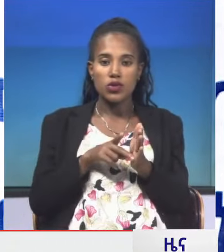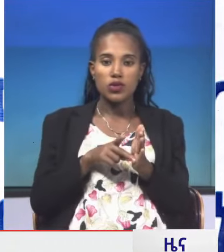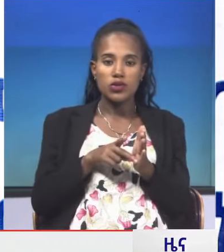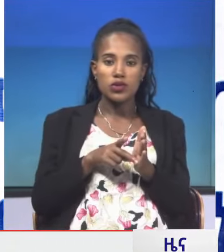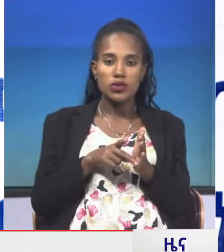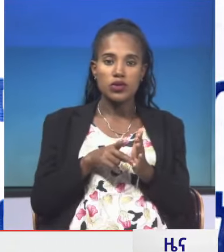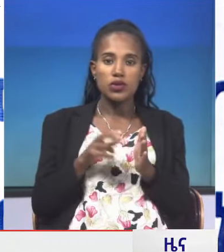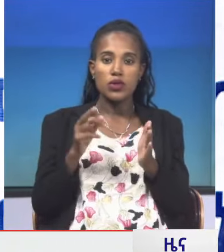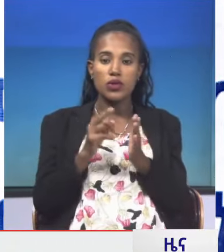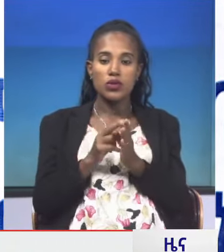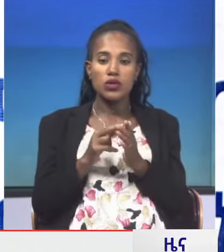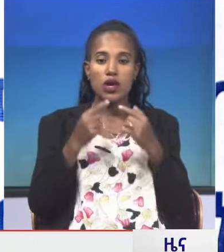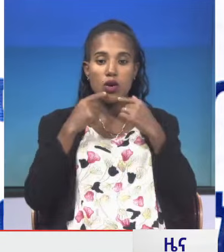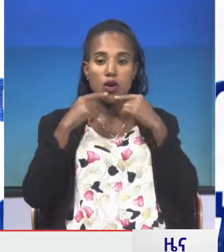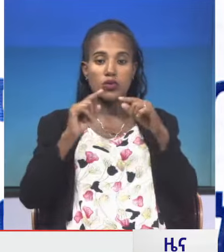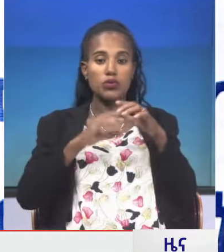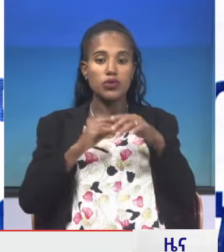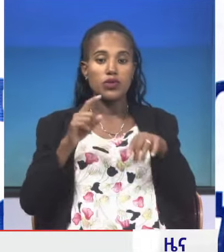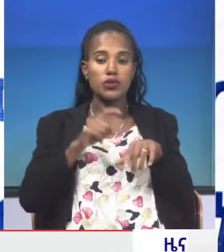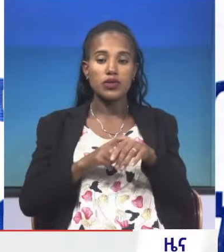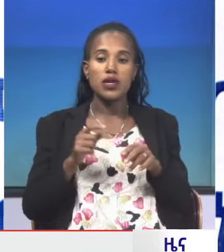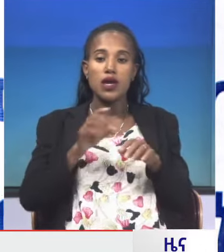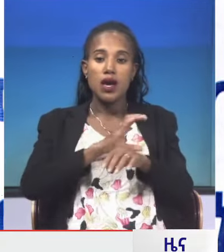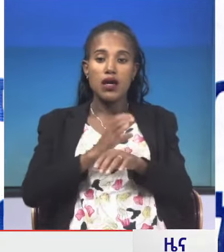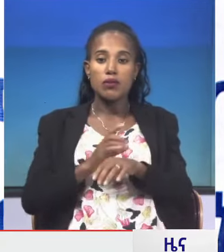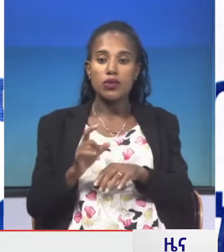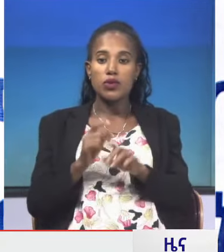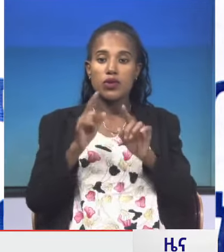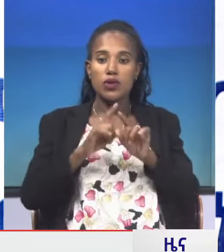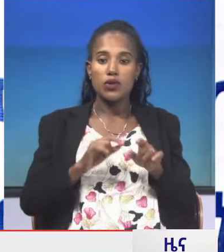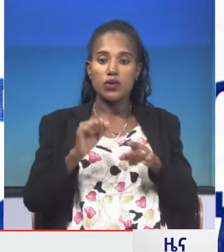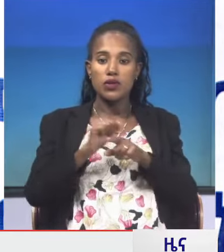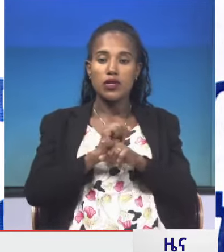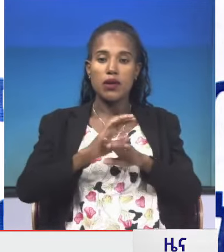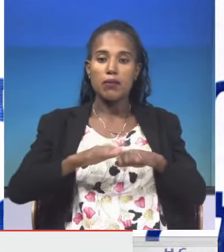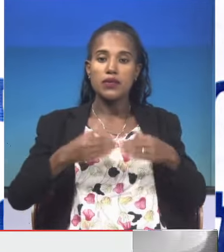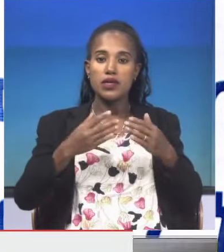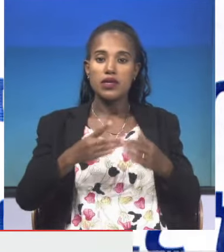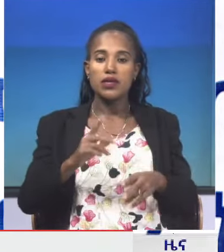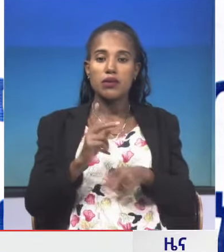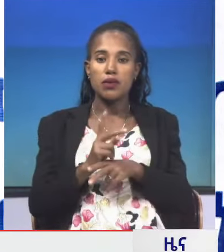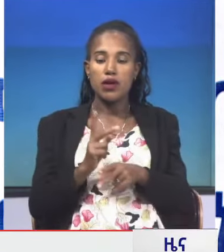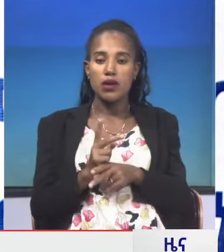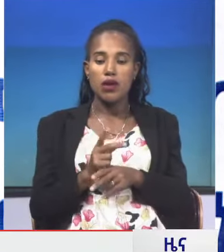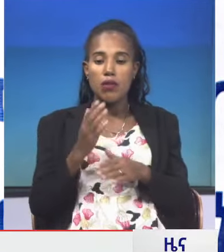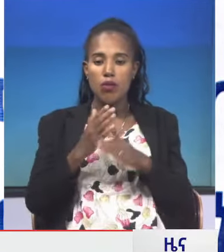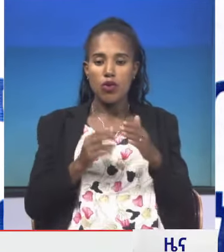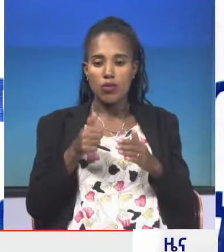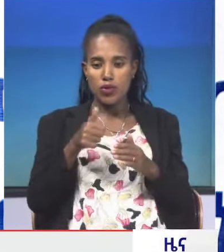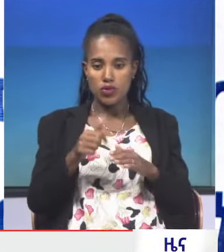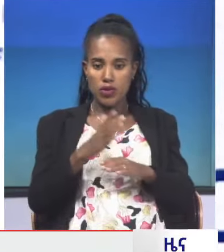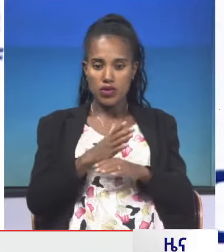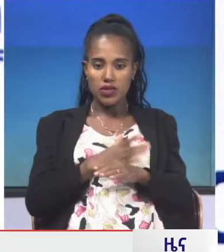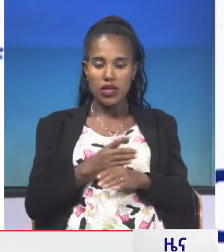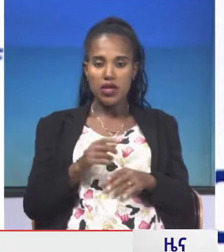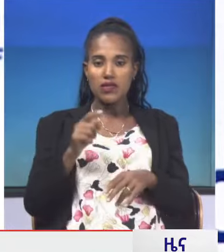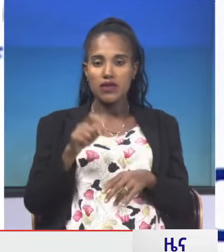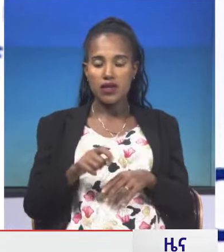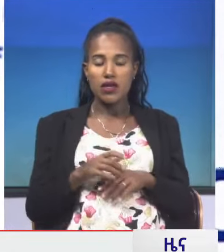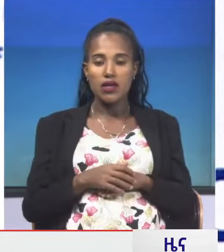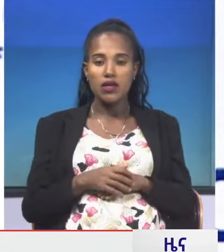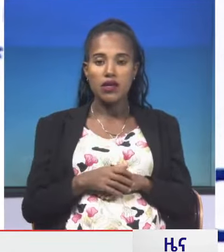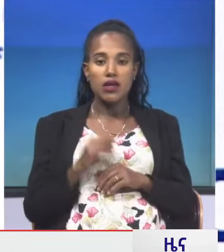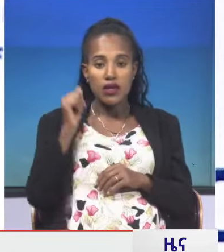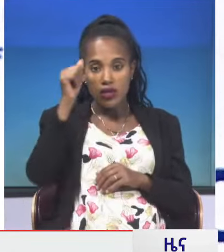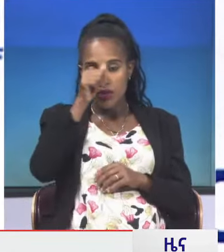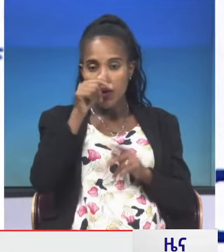ፖሊሲዎችን፣ ህጎችን፣ አዋጆችን በምናወጣ ሰዓት አቅም እንዲሆነን የተለያዩ ስልጠናዎችን መስጠት ይጠበቃል። መዋቅሩን በራሱ ማሻሻል ይጠብቃል። የኢትዮጵያን